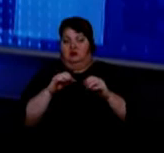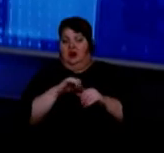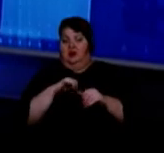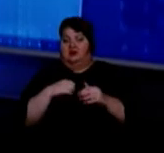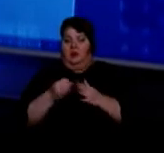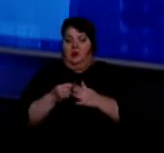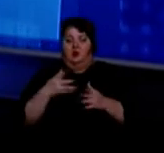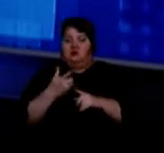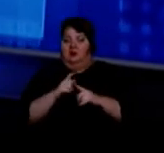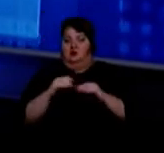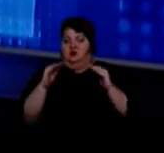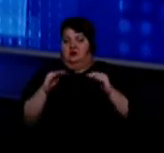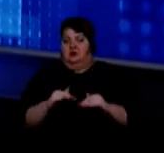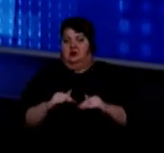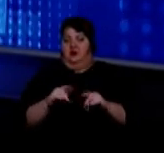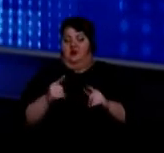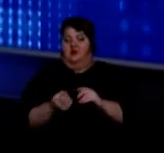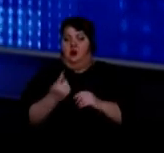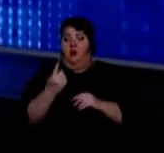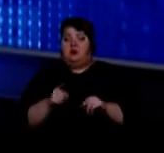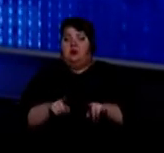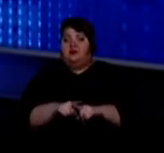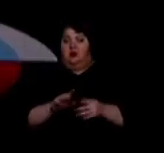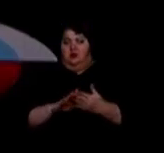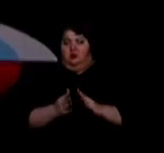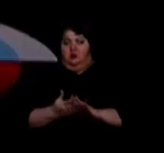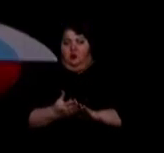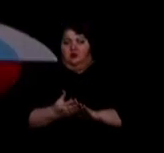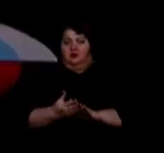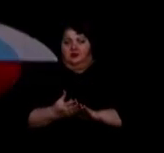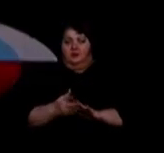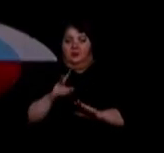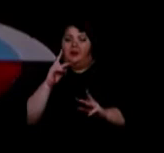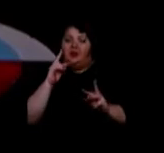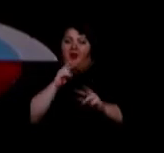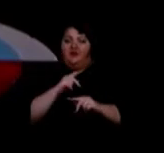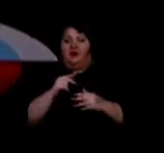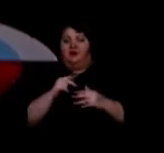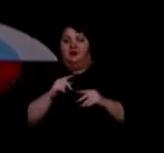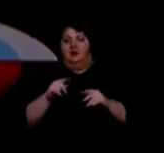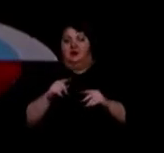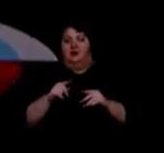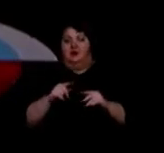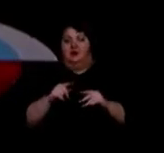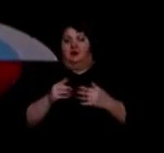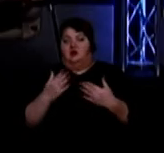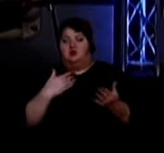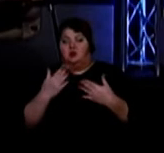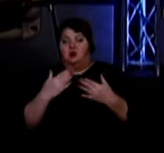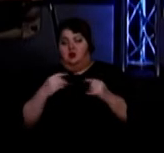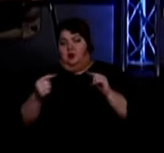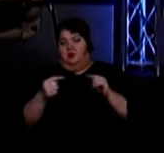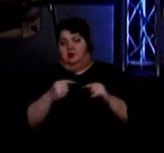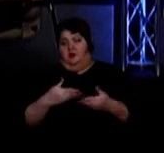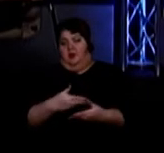дуже занижена своя самооцінка, тому що вони опинилися в такій ситуації. Невірне становлення відносків з протилежним